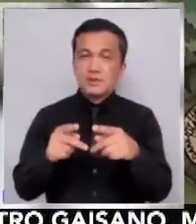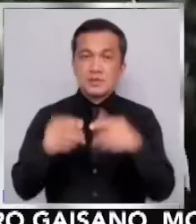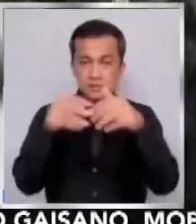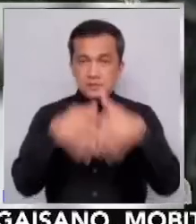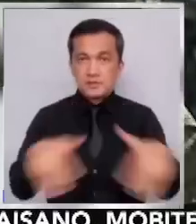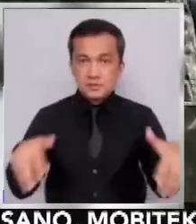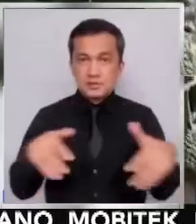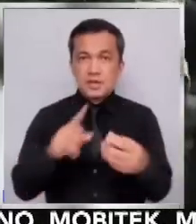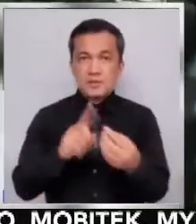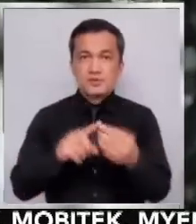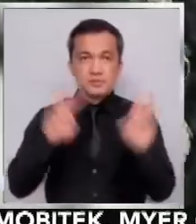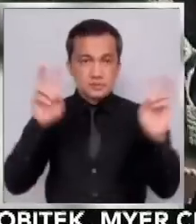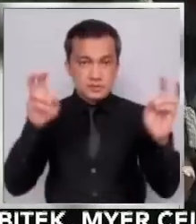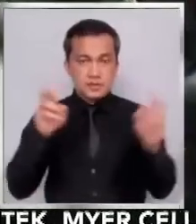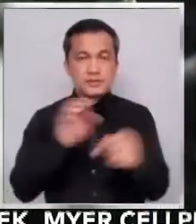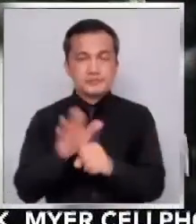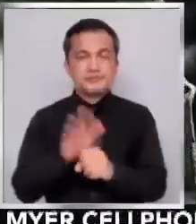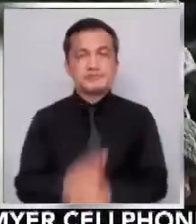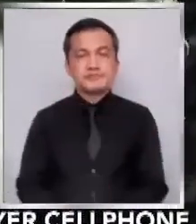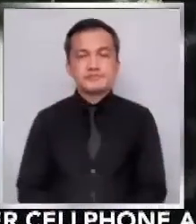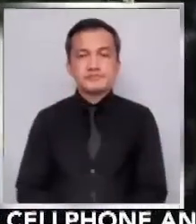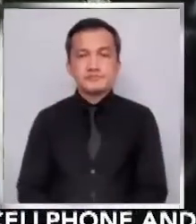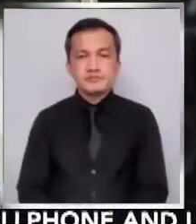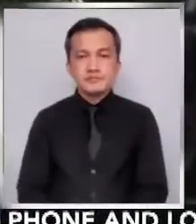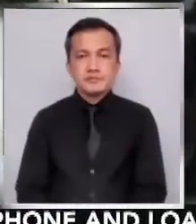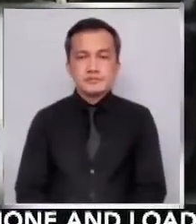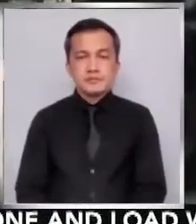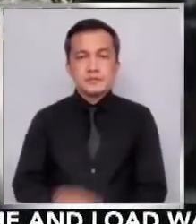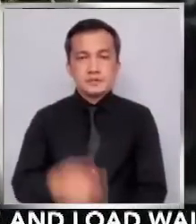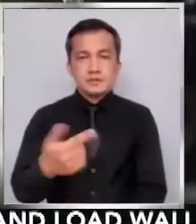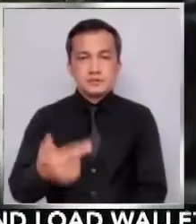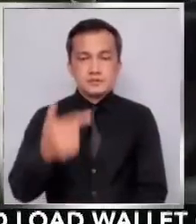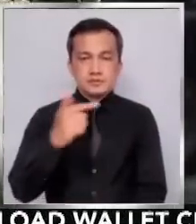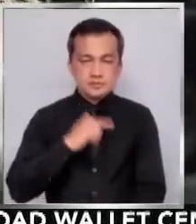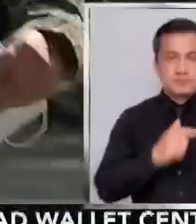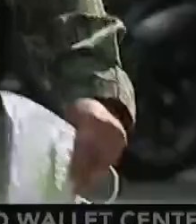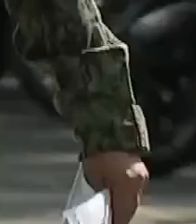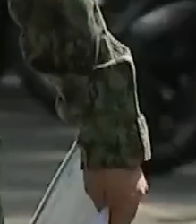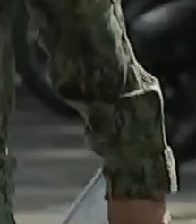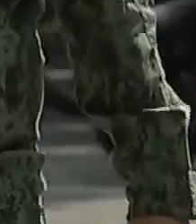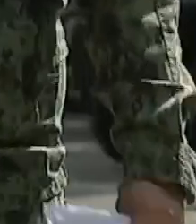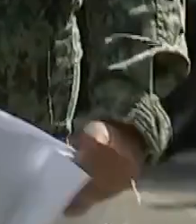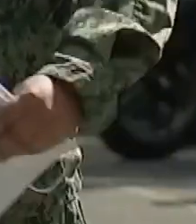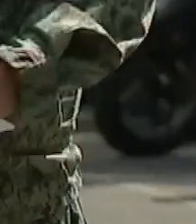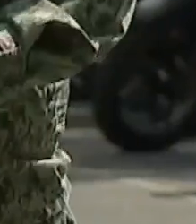case. Para sa GMA Integrated News, Emil Sumangil, nakatutok 24 oras.